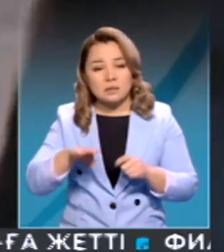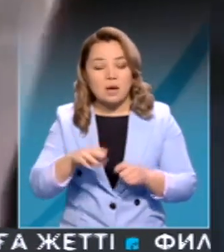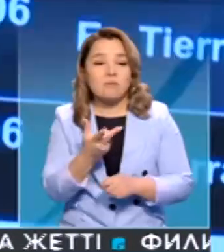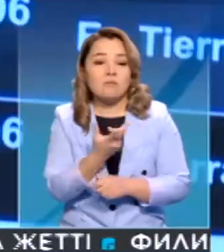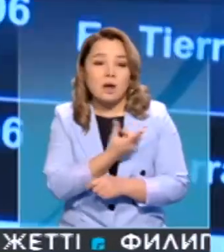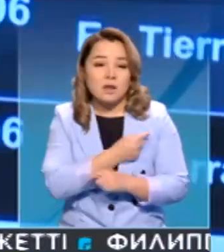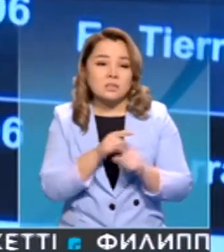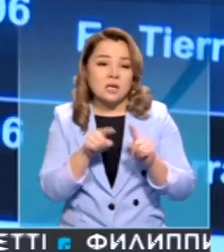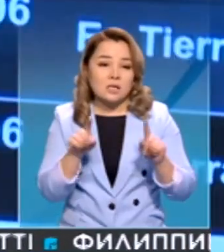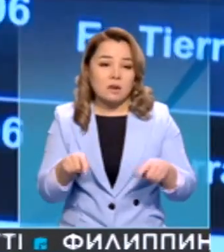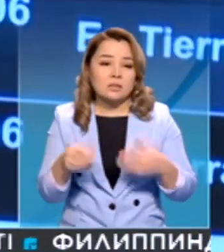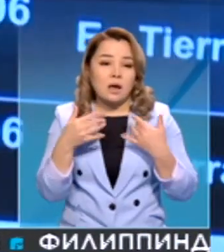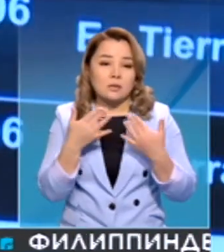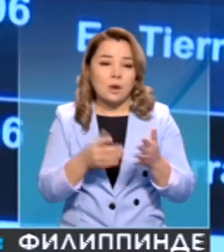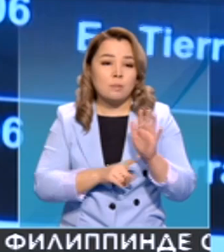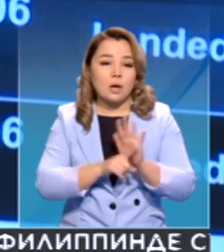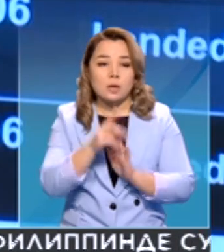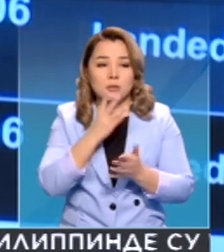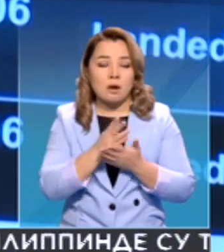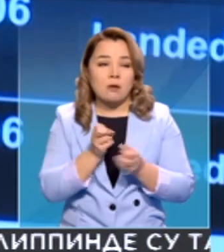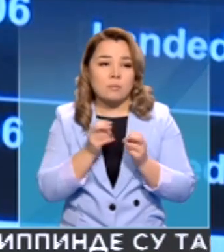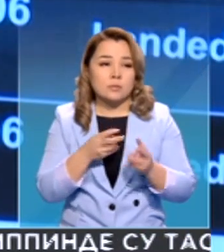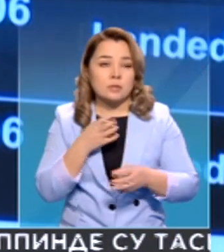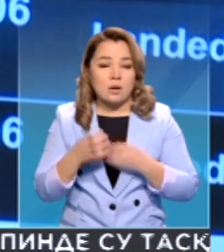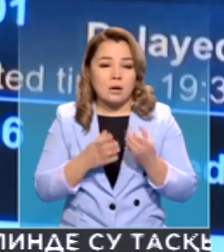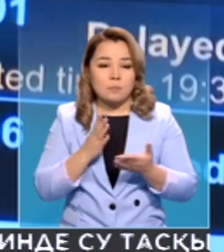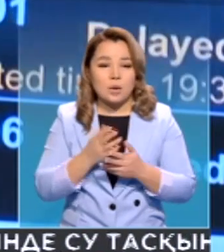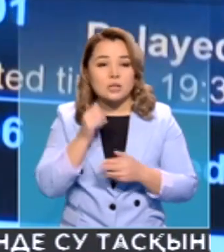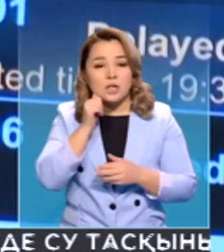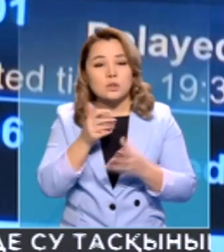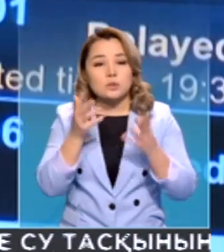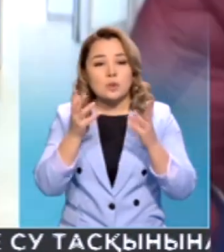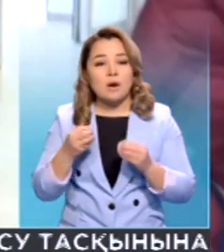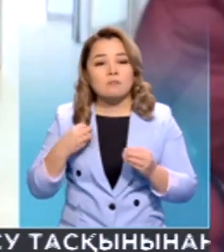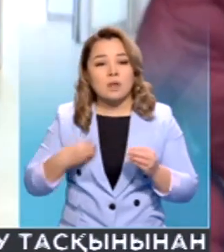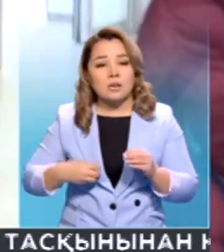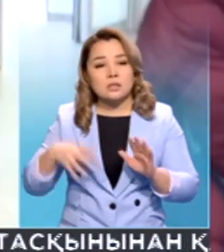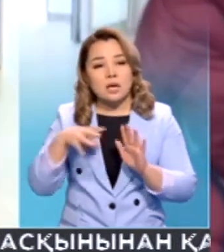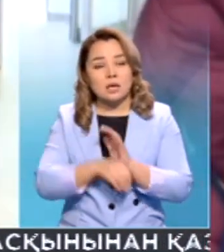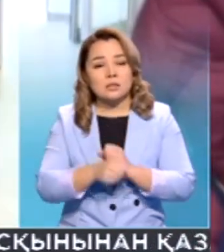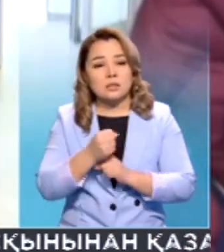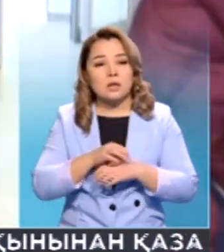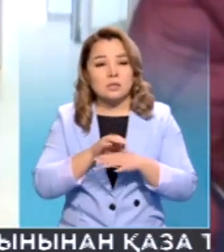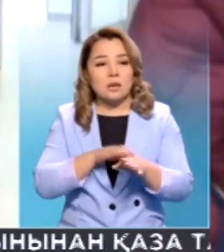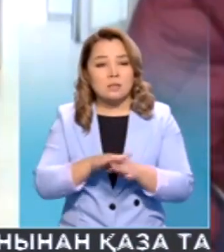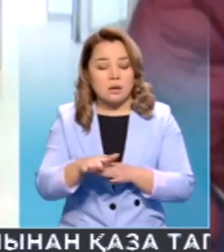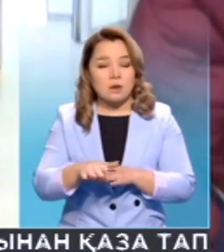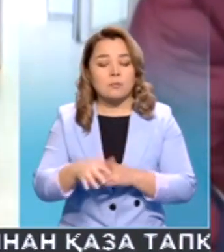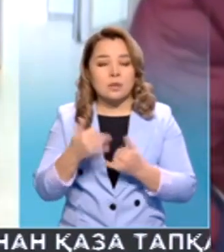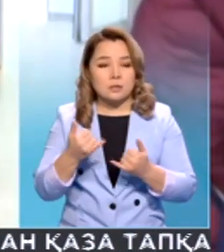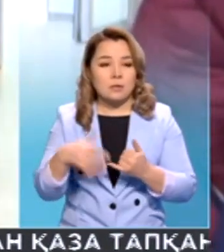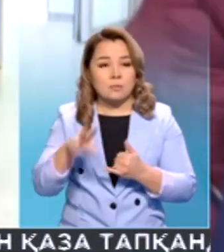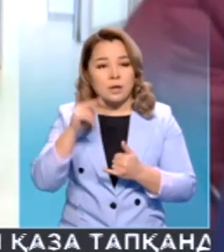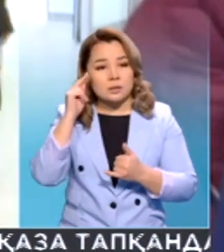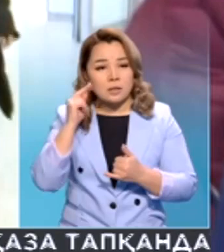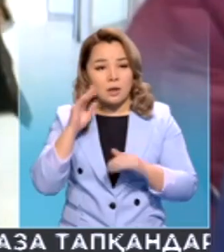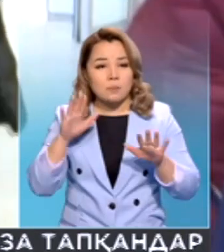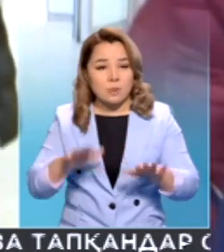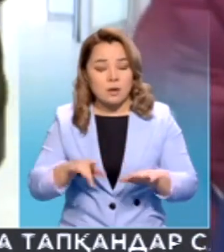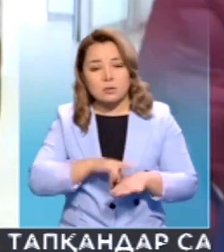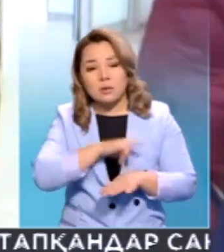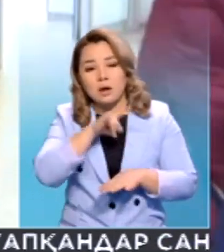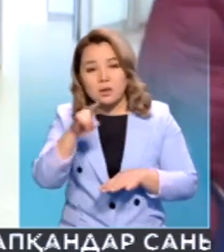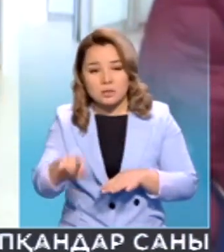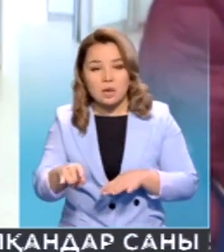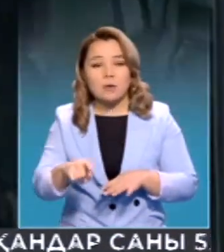вакцина сертификатын талап ете бастады. Дәл осындай ереже ертеңнен бастап Францияда да күшіне енеді. Аспан асты елінің азаматтары Франция әуежайына